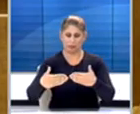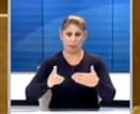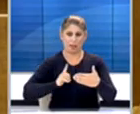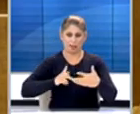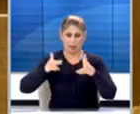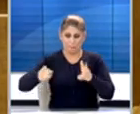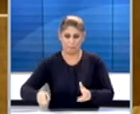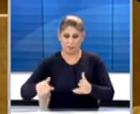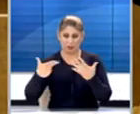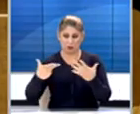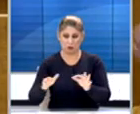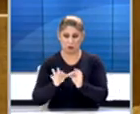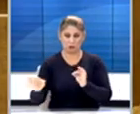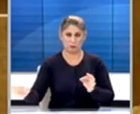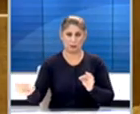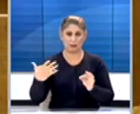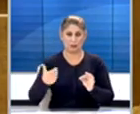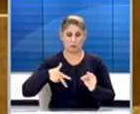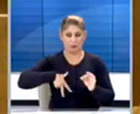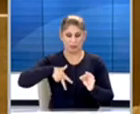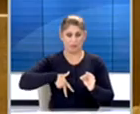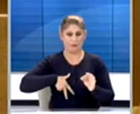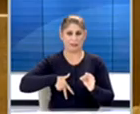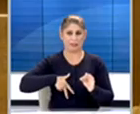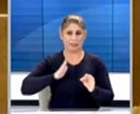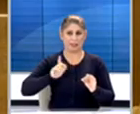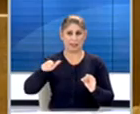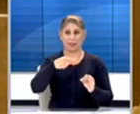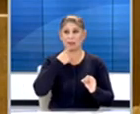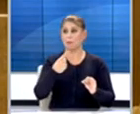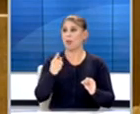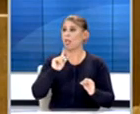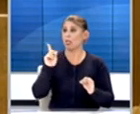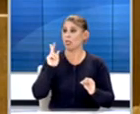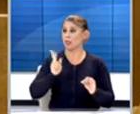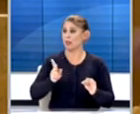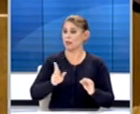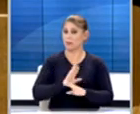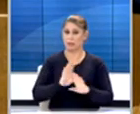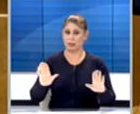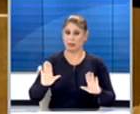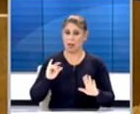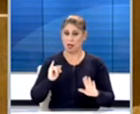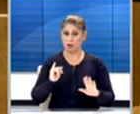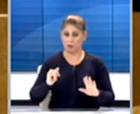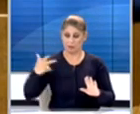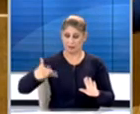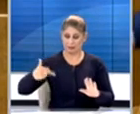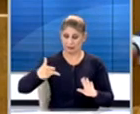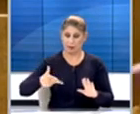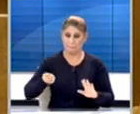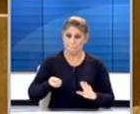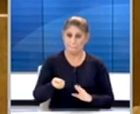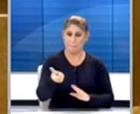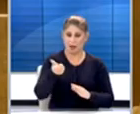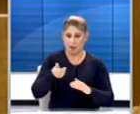μέτρα. Και έχουμε κυβερνητικά στελέχη να μας λένε ότι δεν κινδύνεψε κανένας. Μέχρι και τρένο κοντεύει να μπει στις